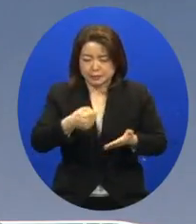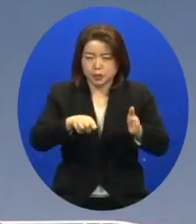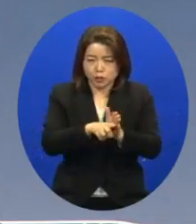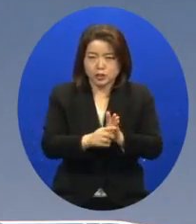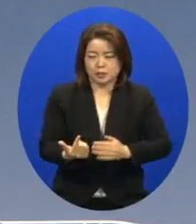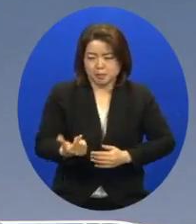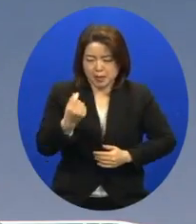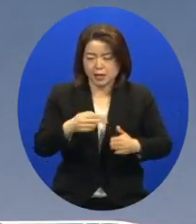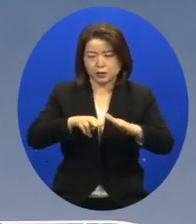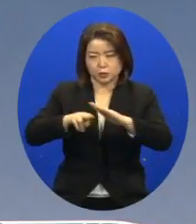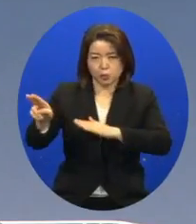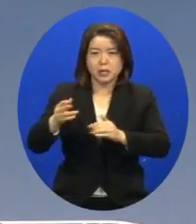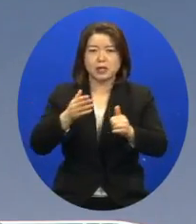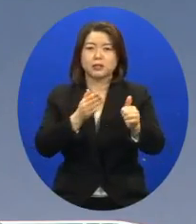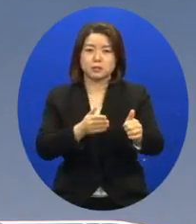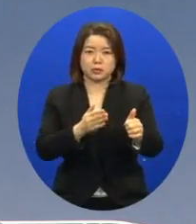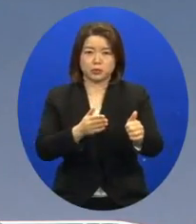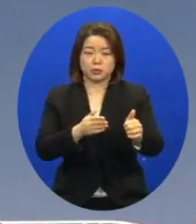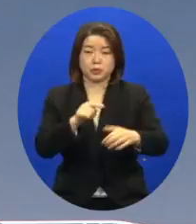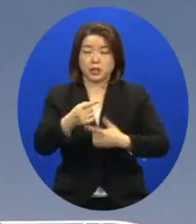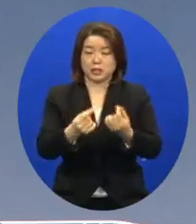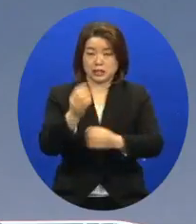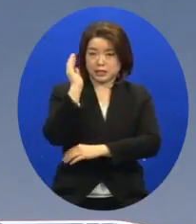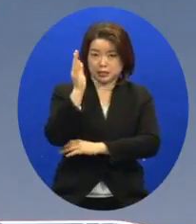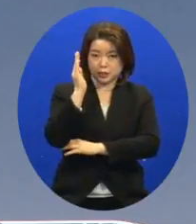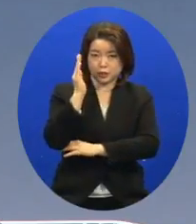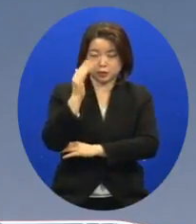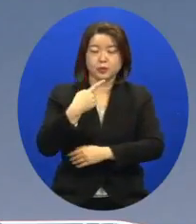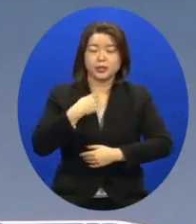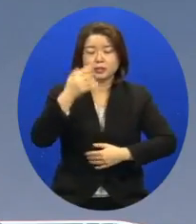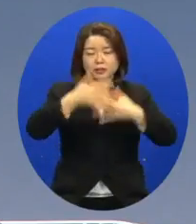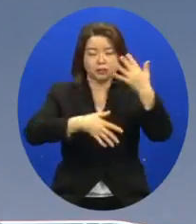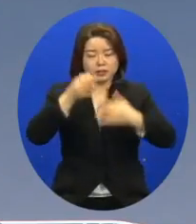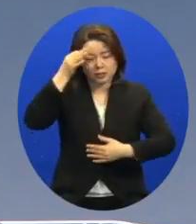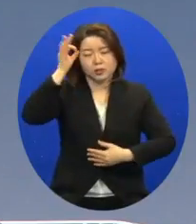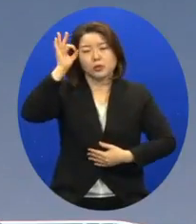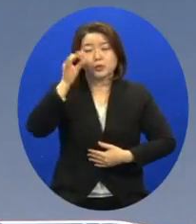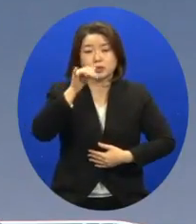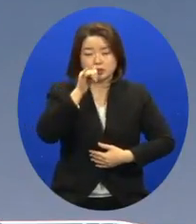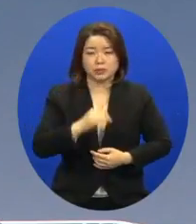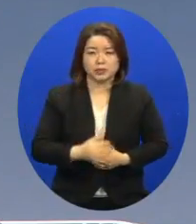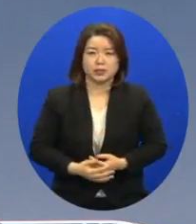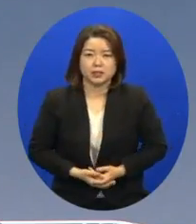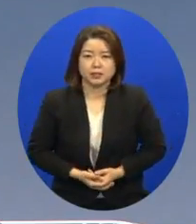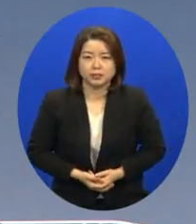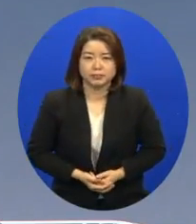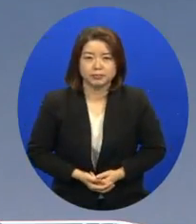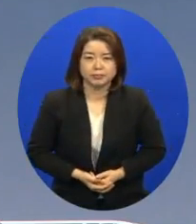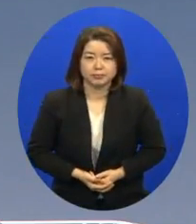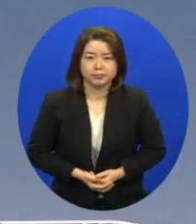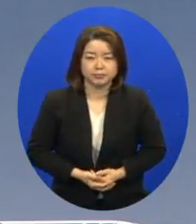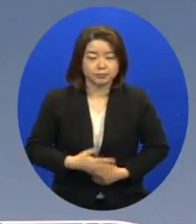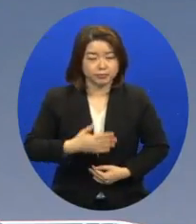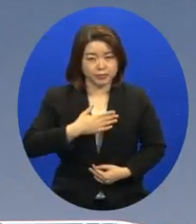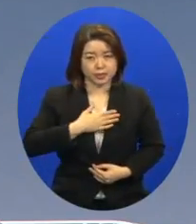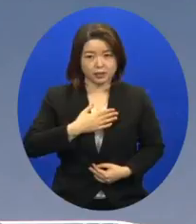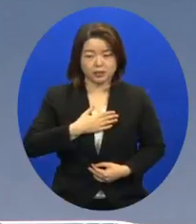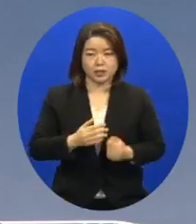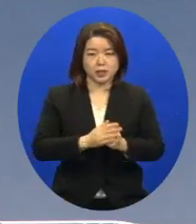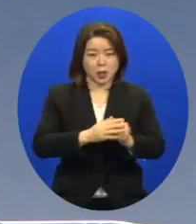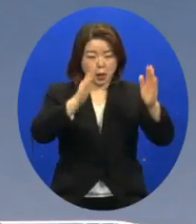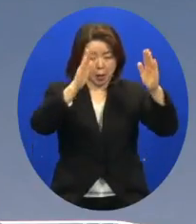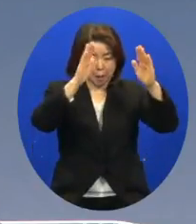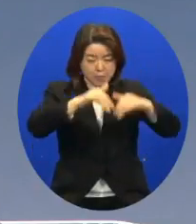빨리 도망 하십시오 그렇게 설계했던 그 영상이 생각이 났어 저는 무너져